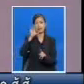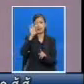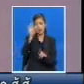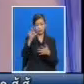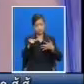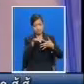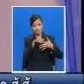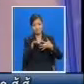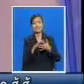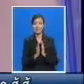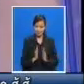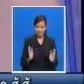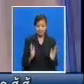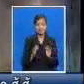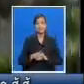วัสดีครับ ครับ